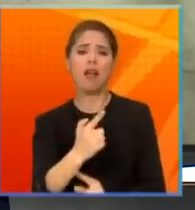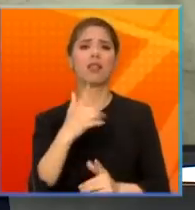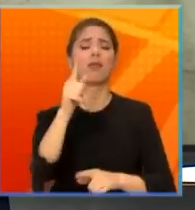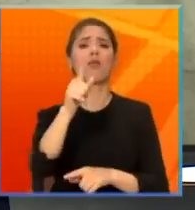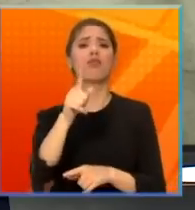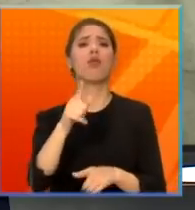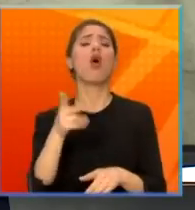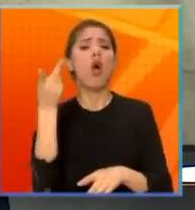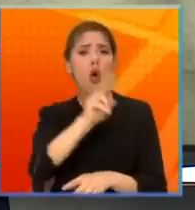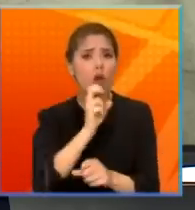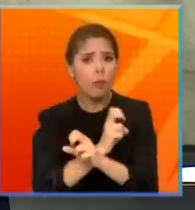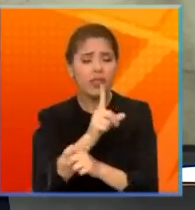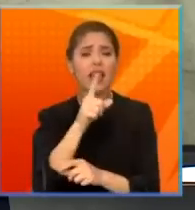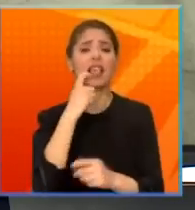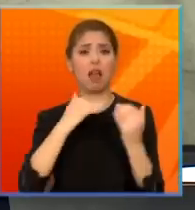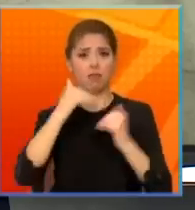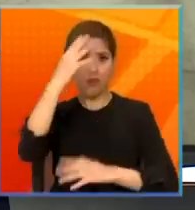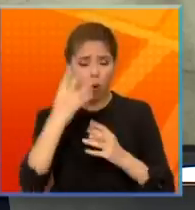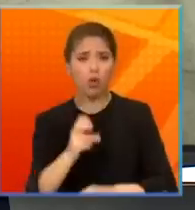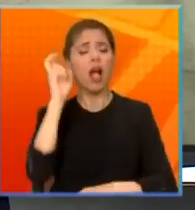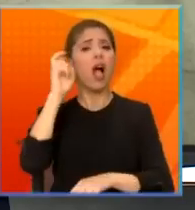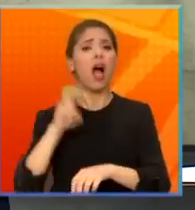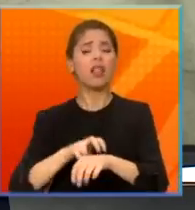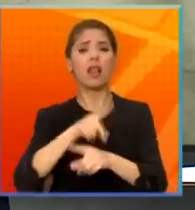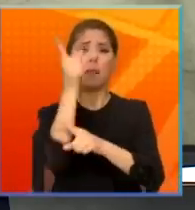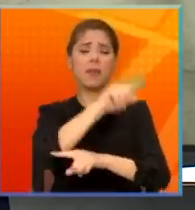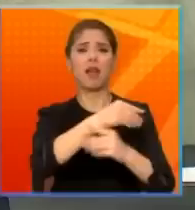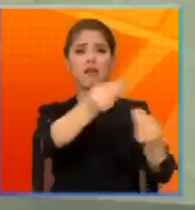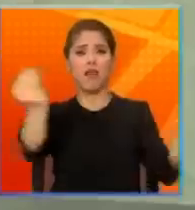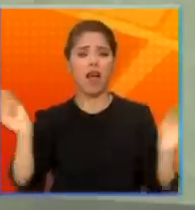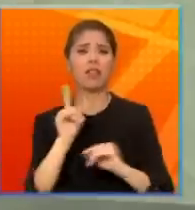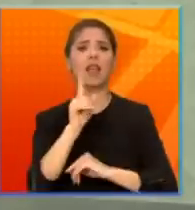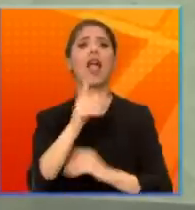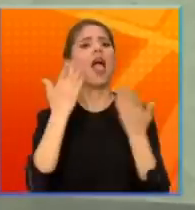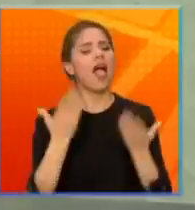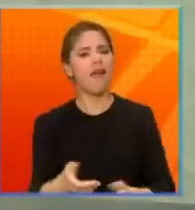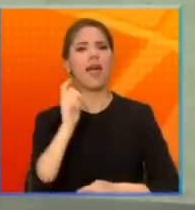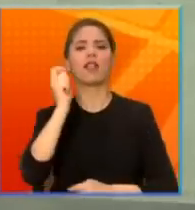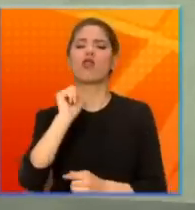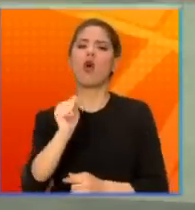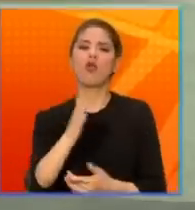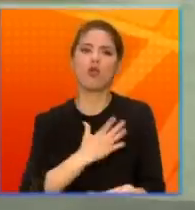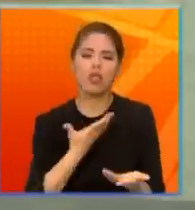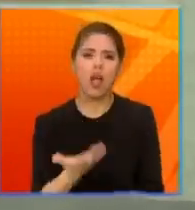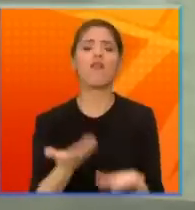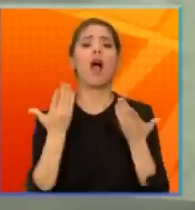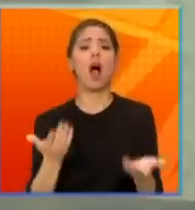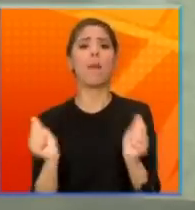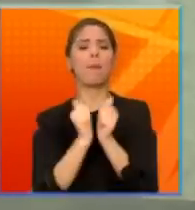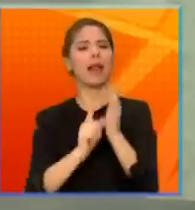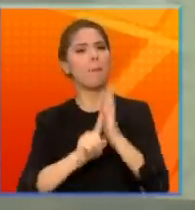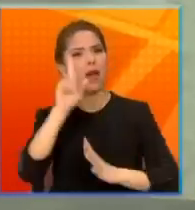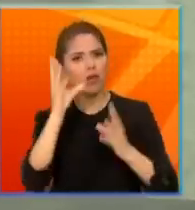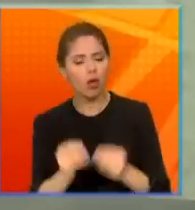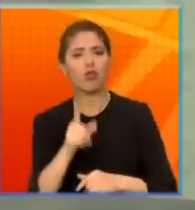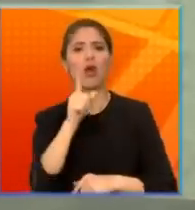riski yaş yükseldikçe artıyor hatırlatmasını bir kez daha yaptı. Evet zor günler geçiriyoruz ama birlikte